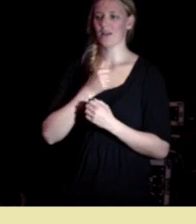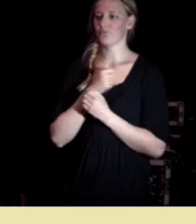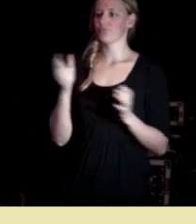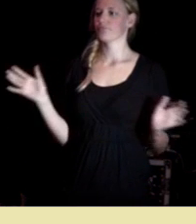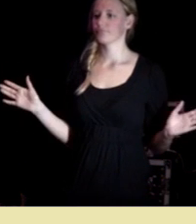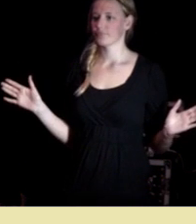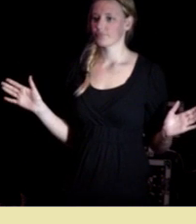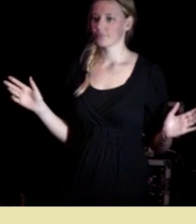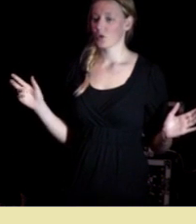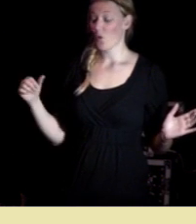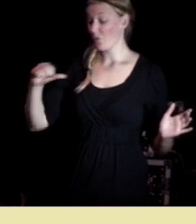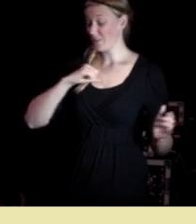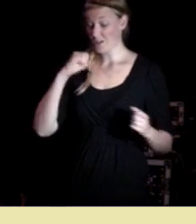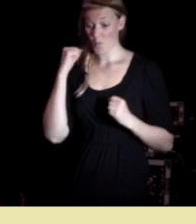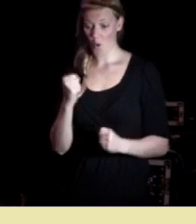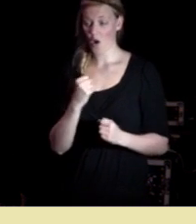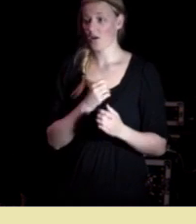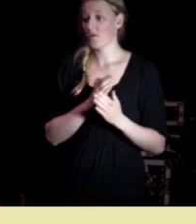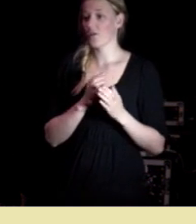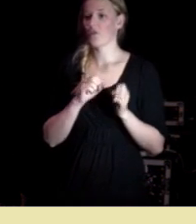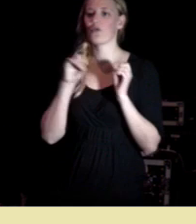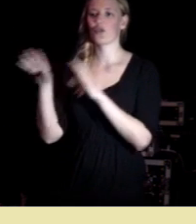hvis du på død og liv må gjøre det så kom til Oslo